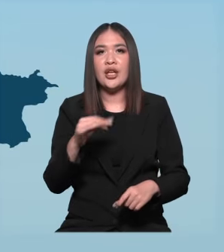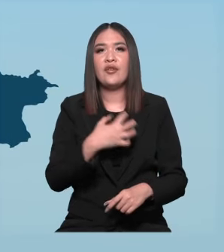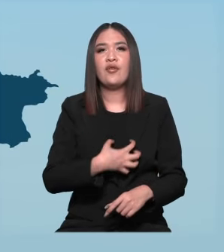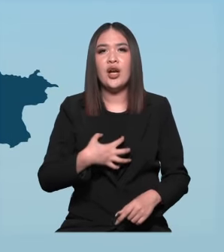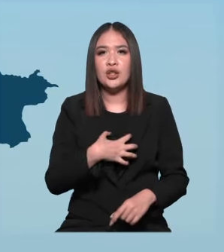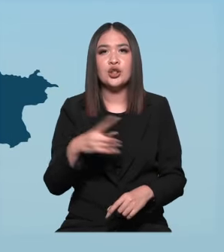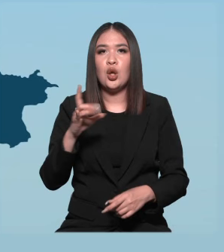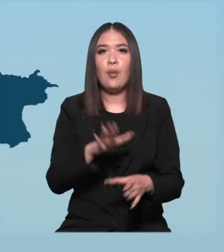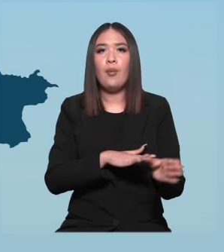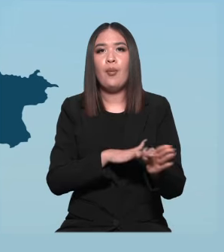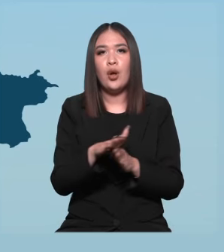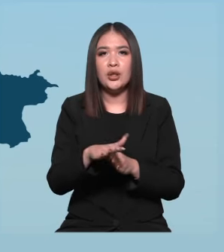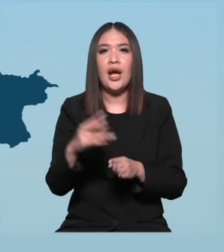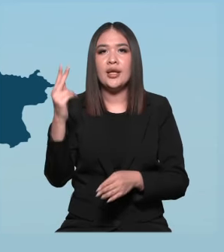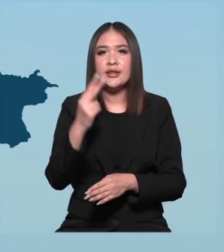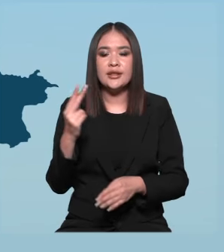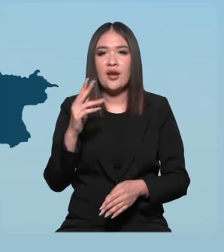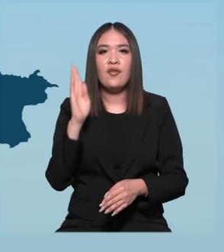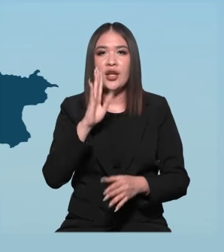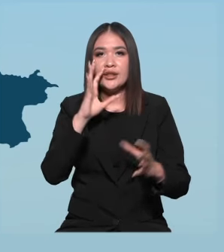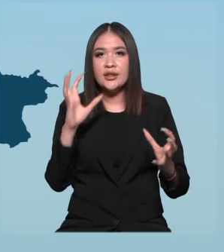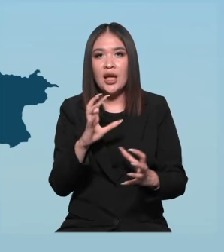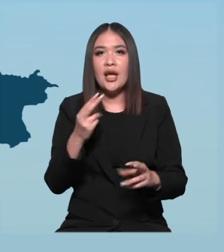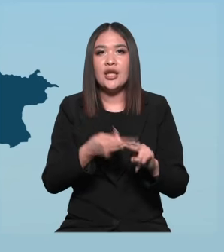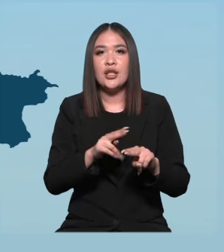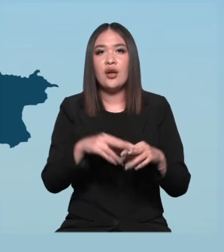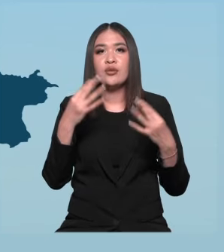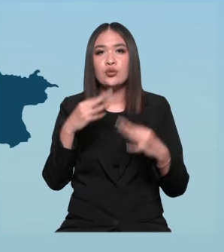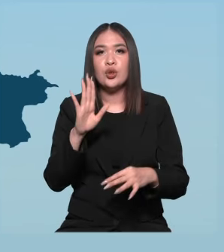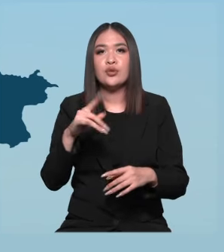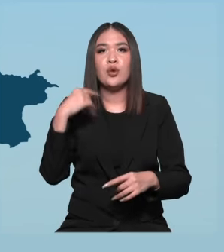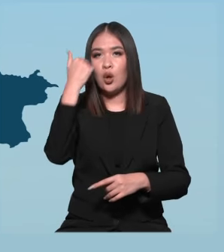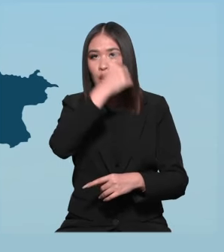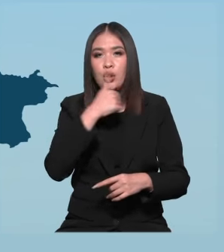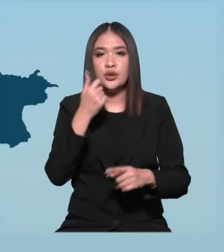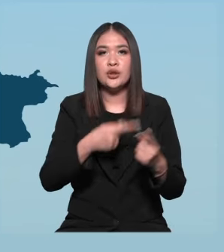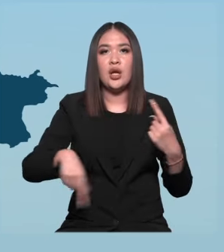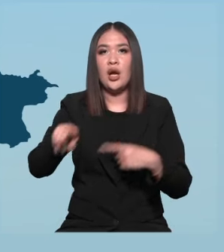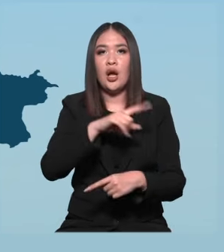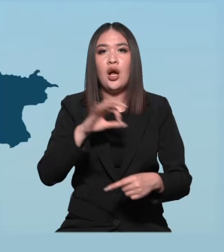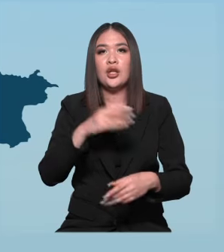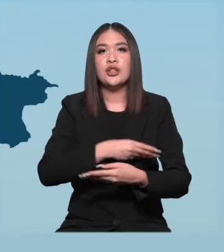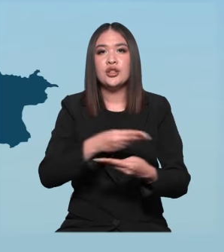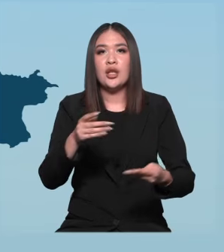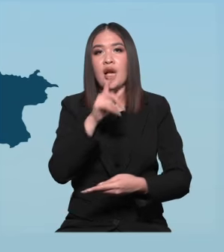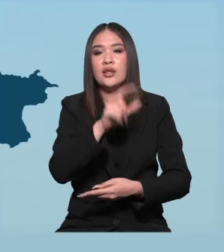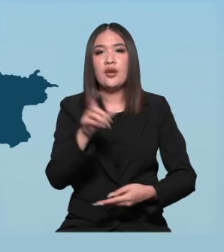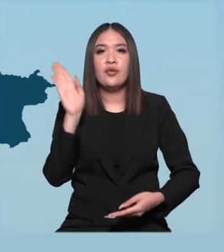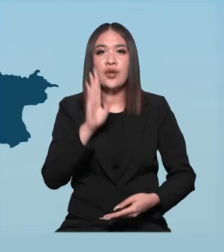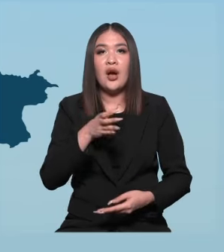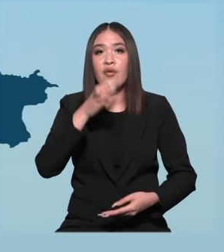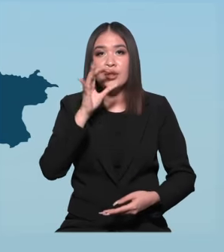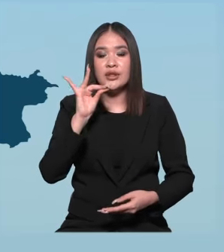является полное наполнение Станинского водохранилища. Это позволит в течение года бесперебойно обеспечивать жителей столицы питьевой водой